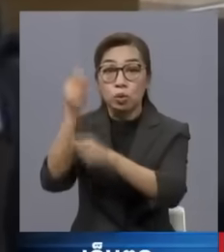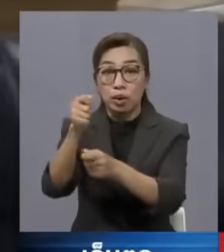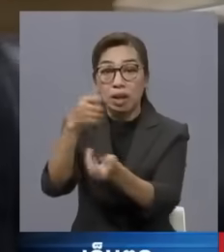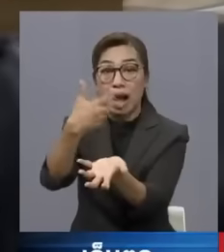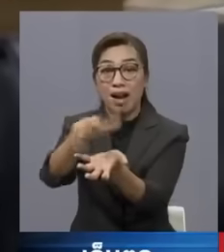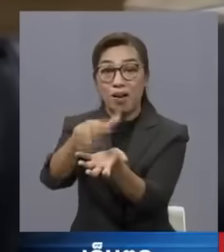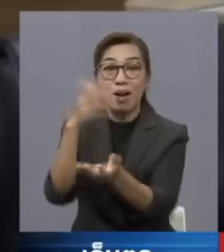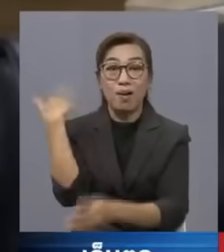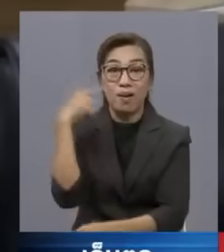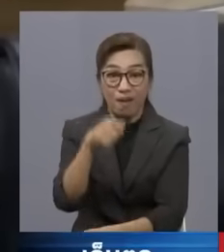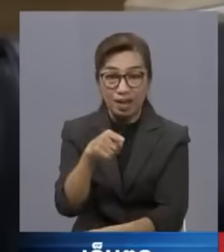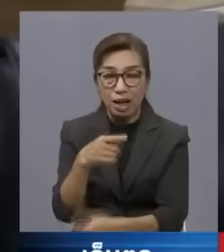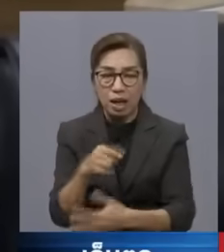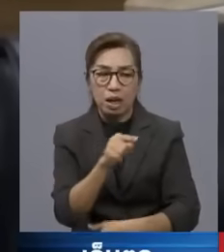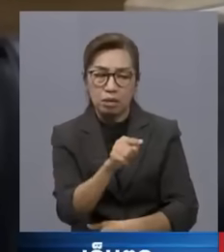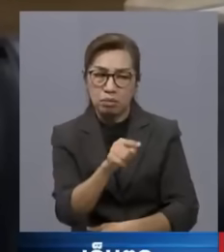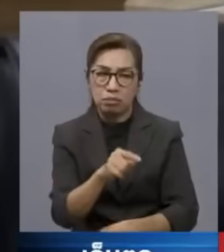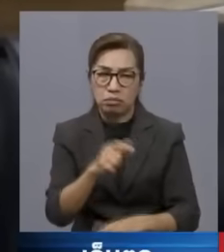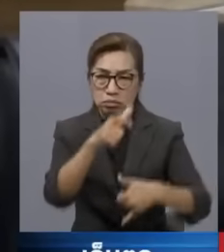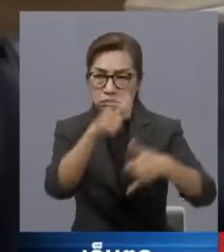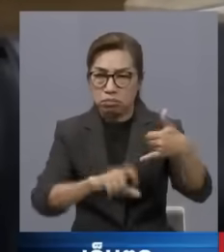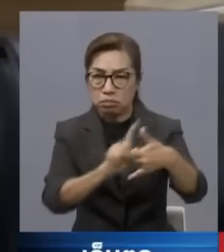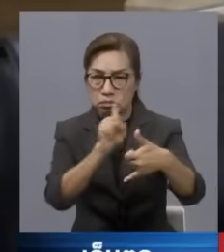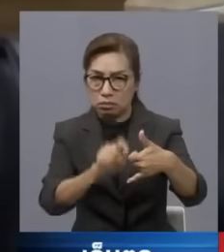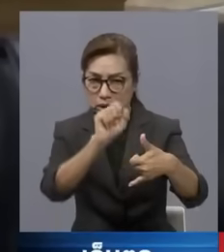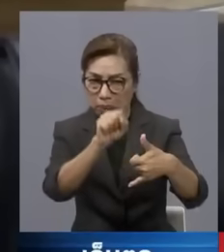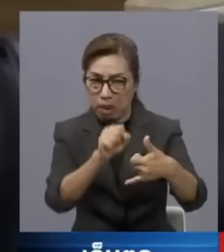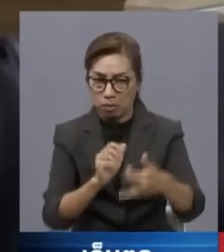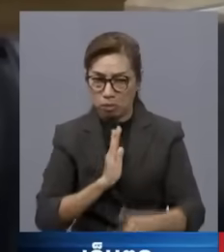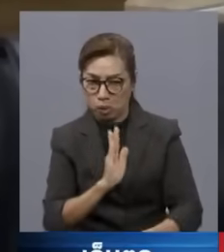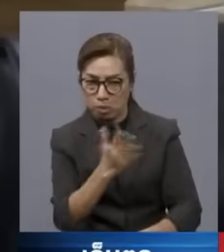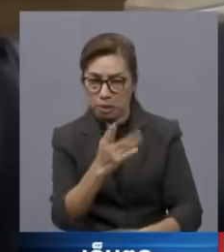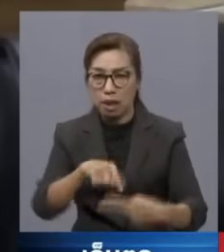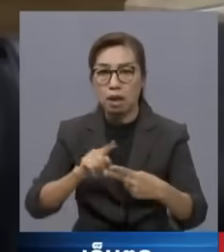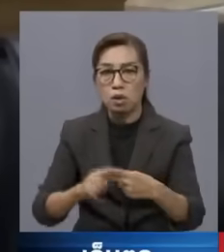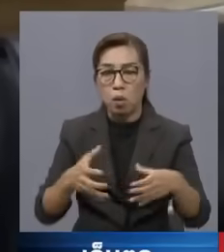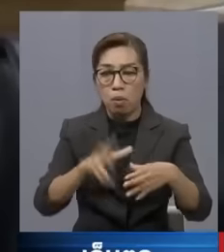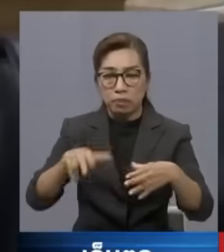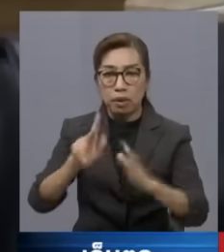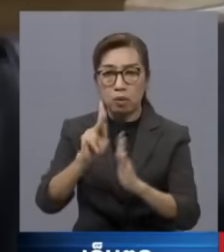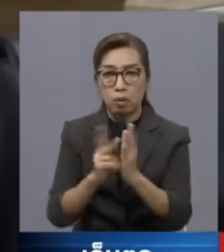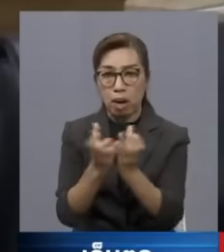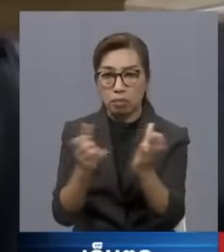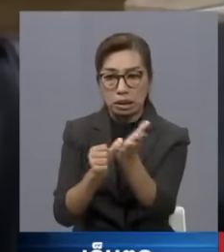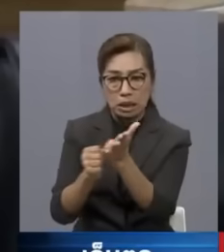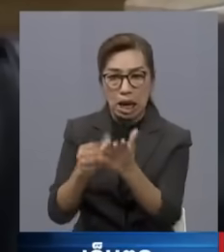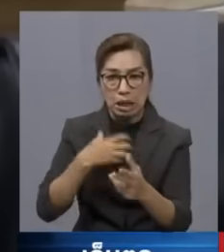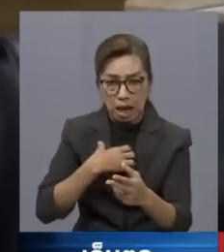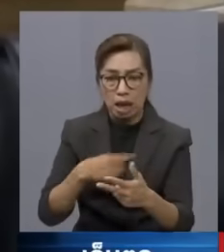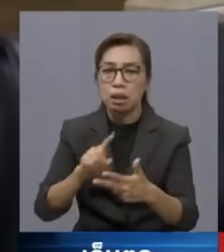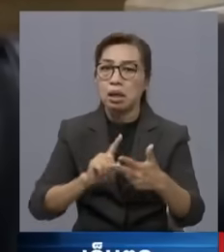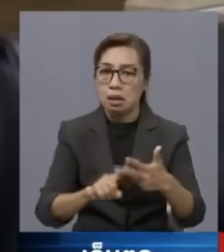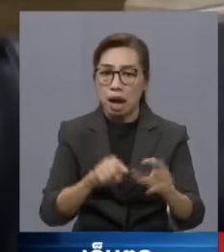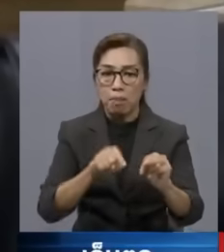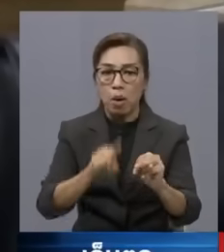ออกมาแฉทิ้งทวนครั้งสุดท้ายรวมถึงแนวคิดในการแก้ไขรัฐธรรมนูญของพรรคเพื่อไทยและการแก้ไข 112ที่ยัง